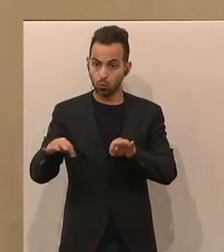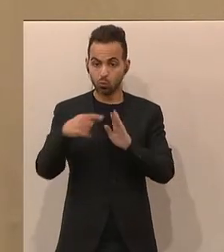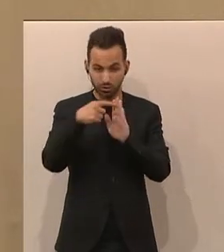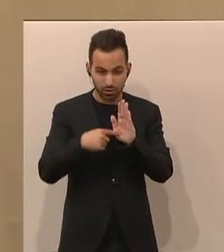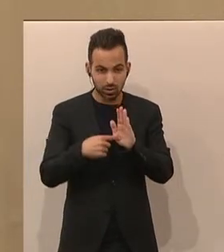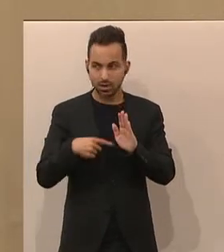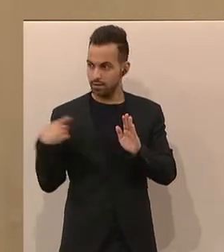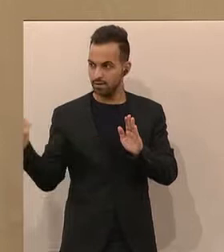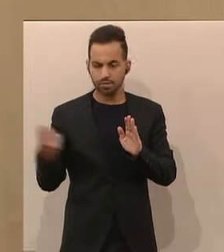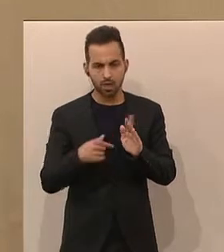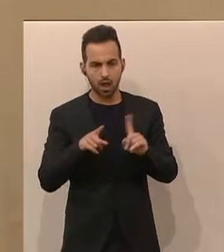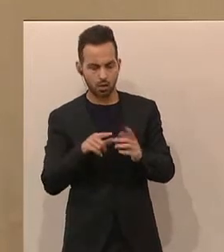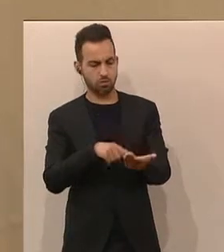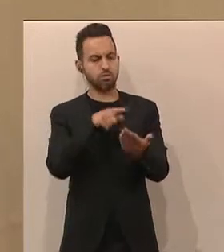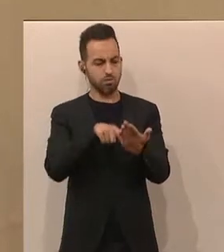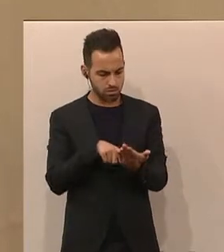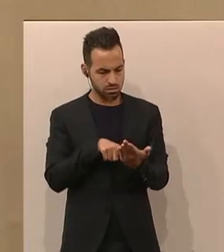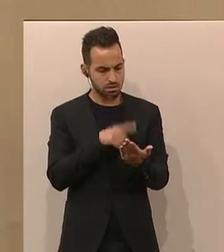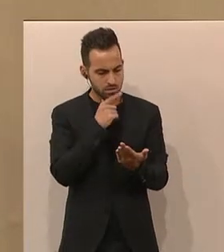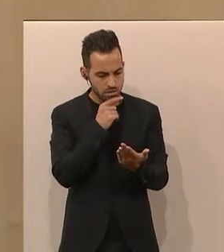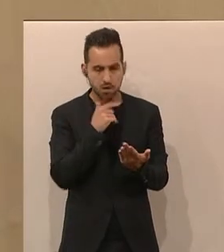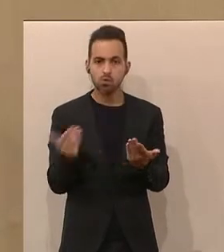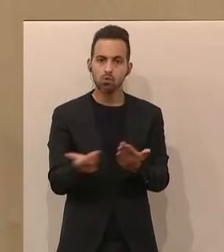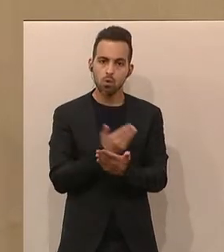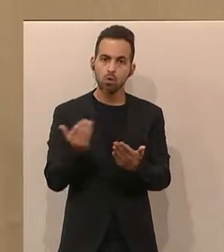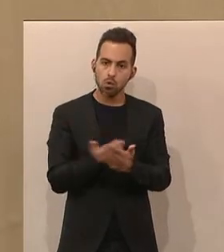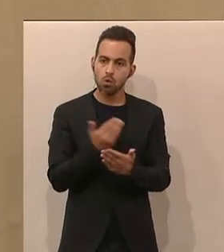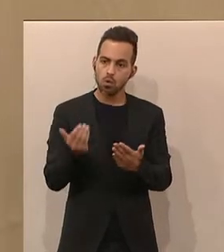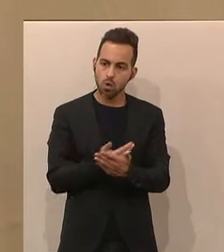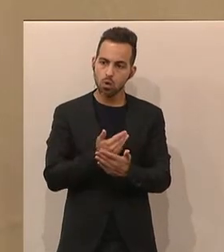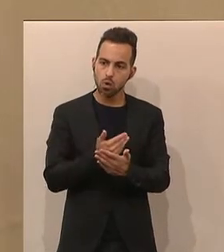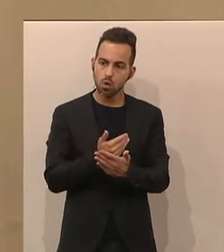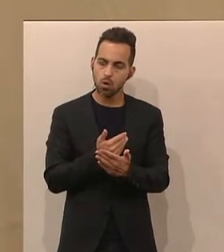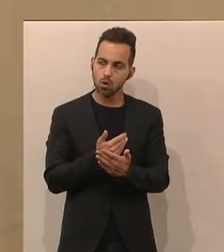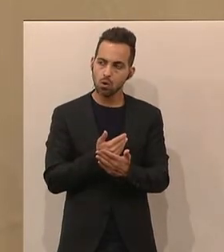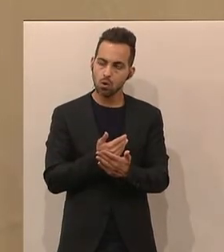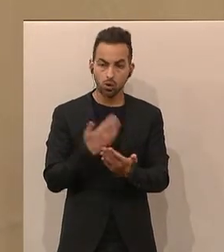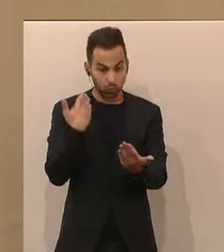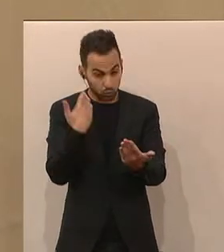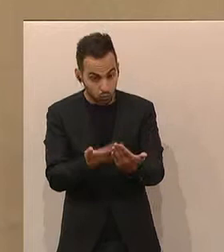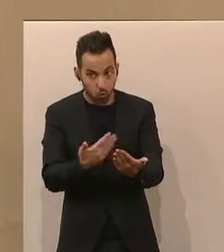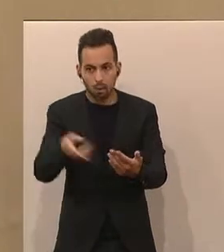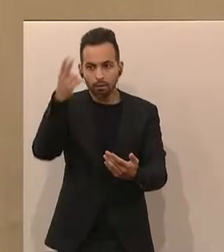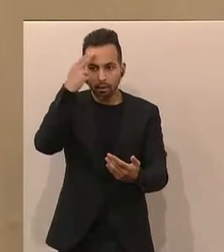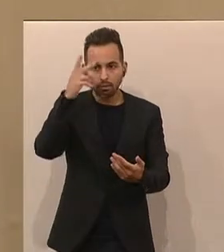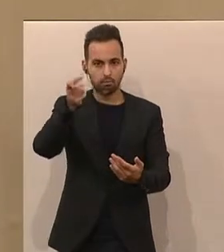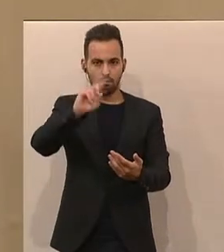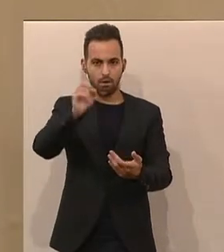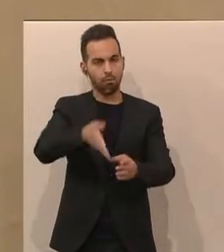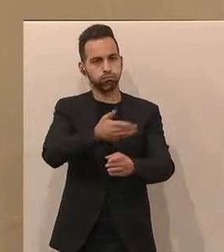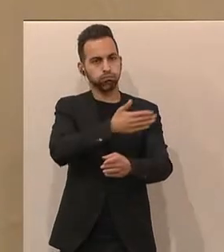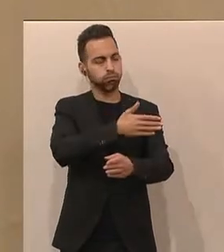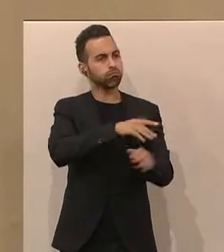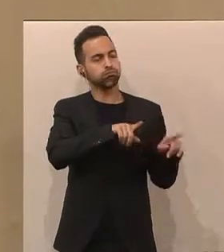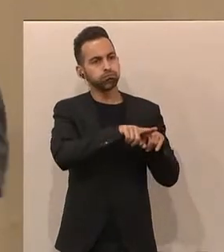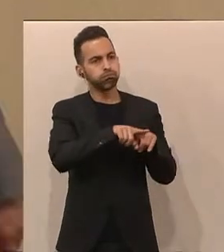einige Neuigkeiten gebracht, wie wir sie vorher in diesem Ausmaß nicht kannten. Es wurde schon